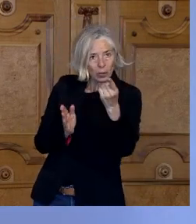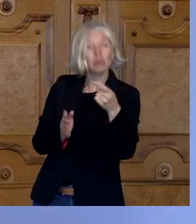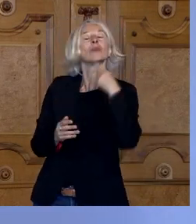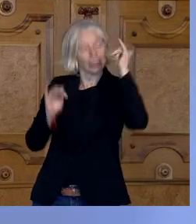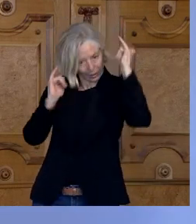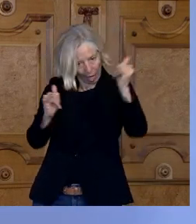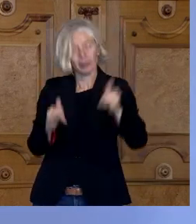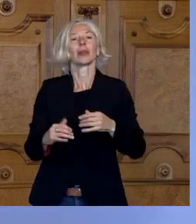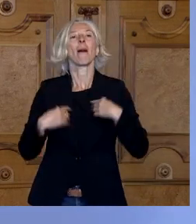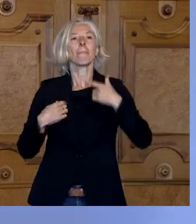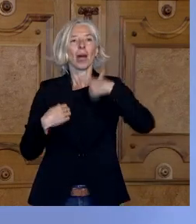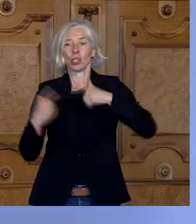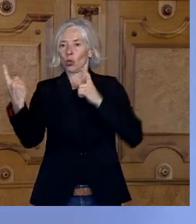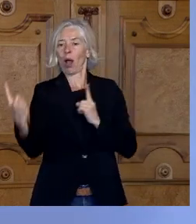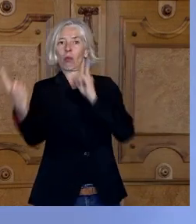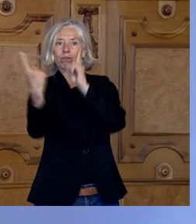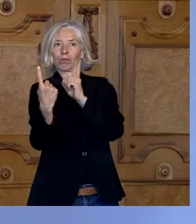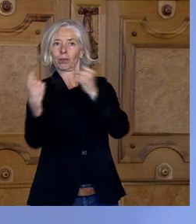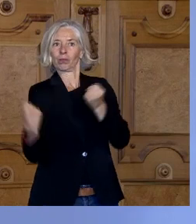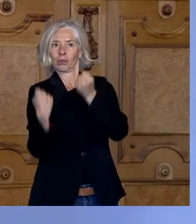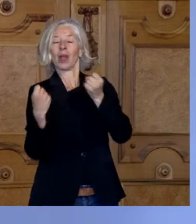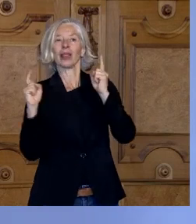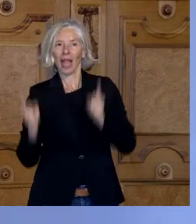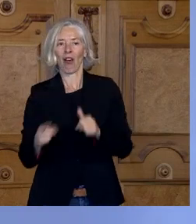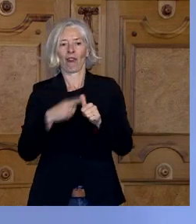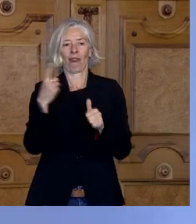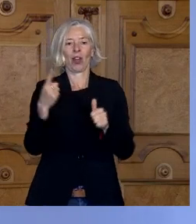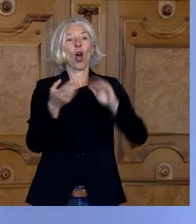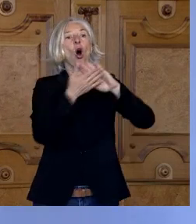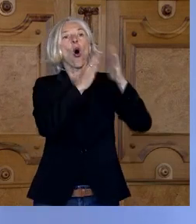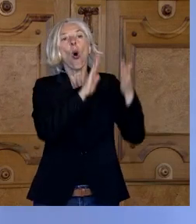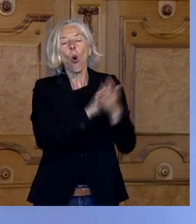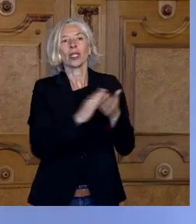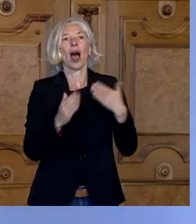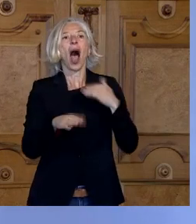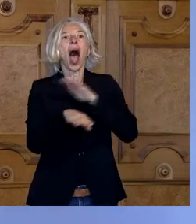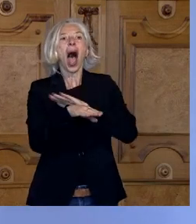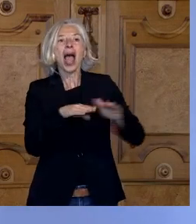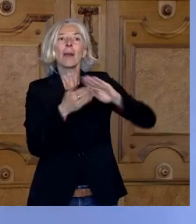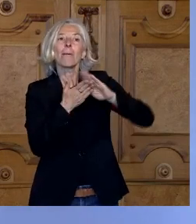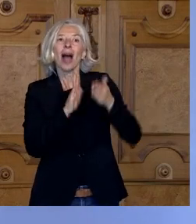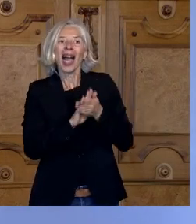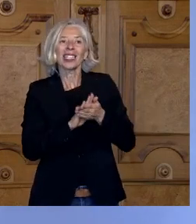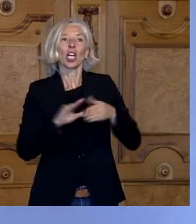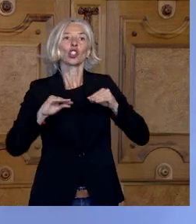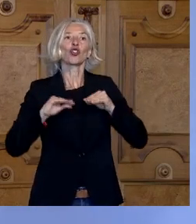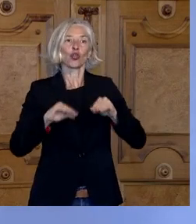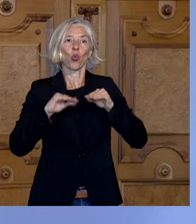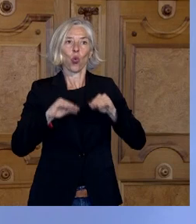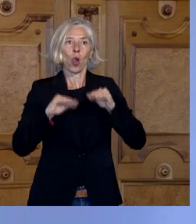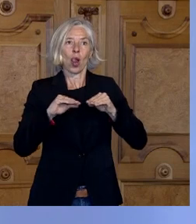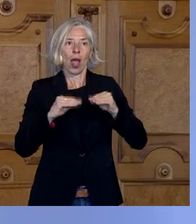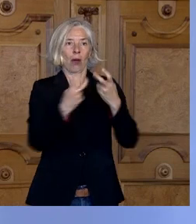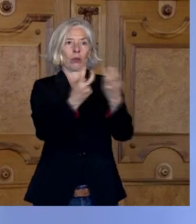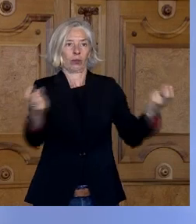Fragen, beispielsweise ob der Betrieb von Heilpraktikerschulen der Erwachsenenbildung wieder aufgenommen werden kann, ob